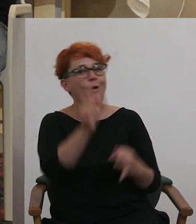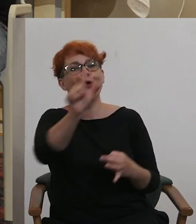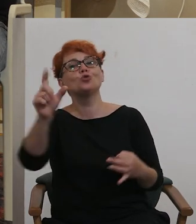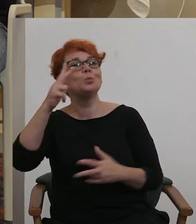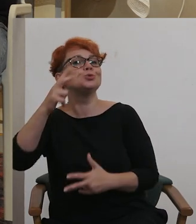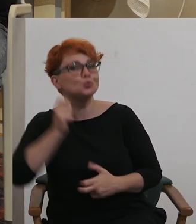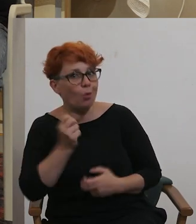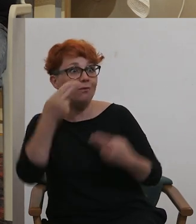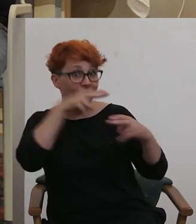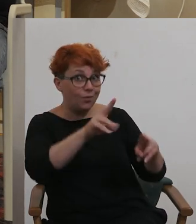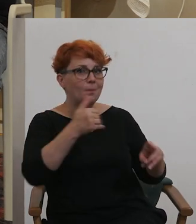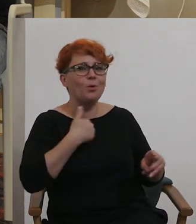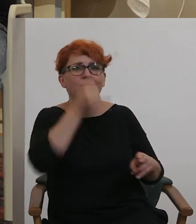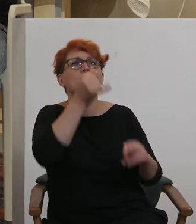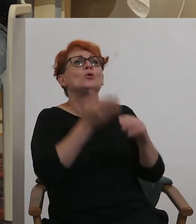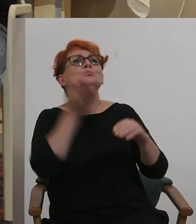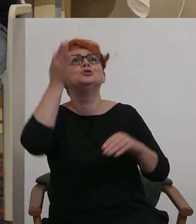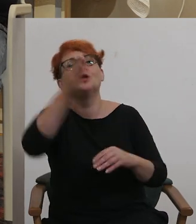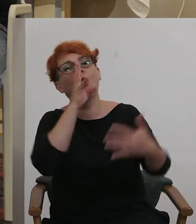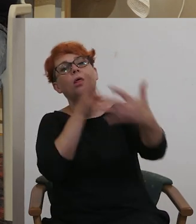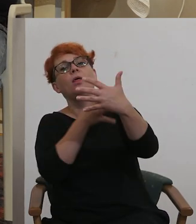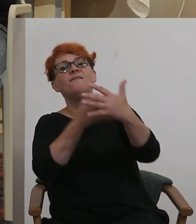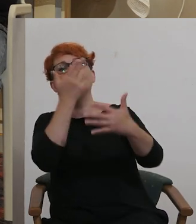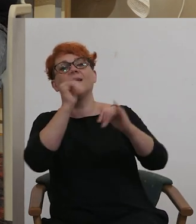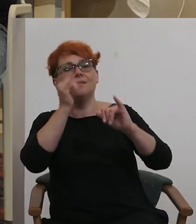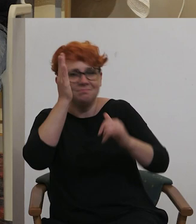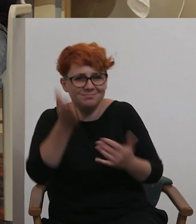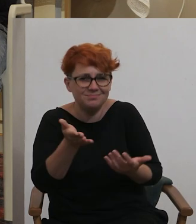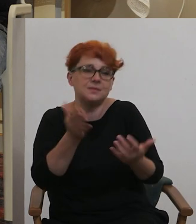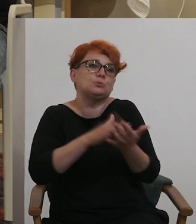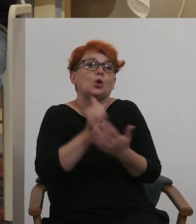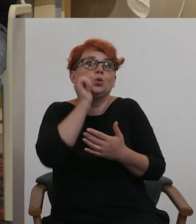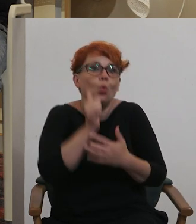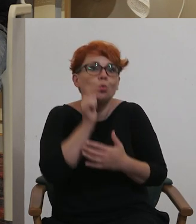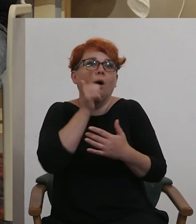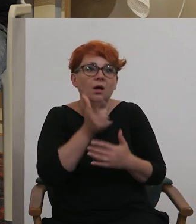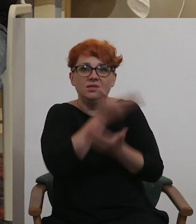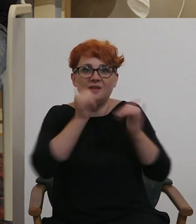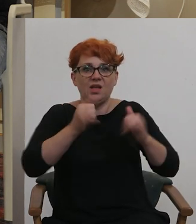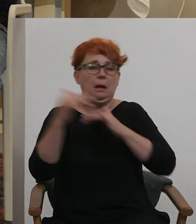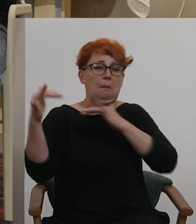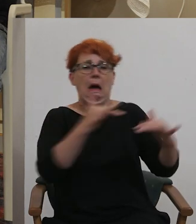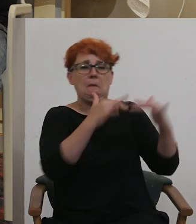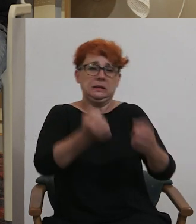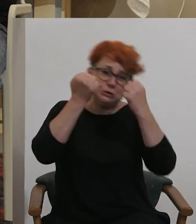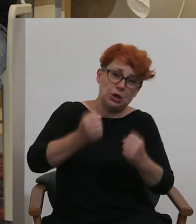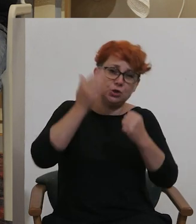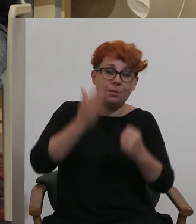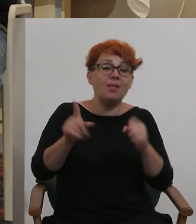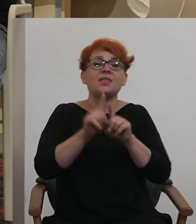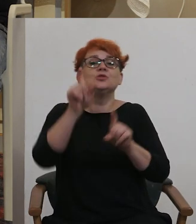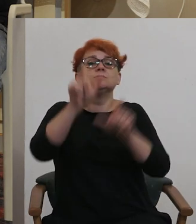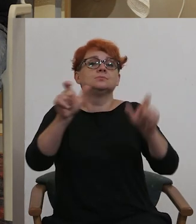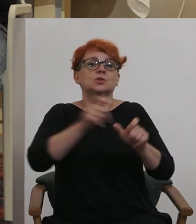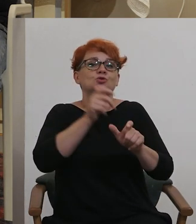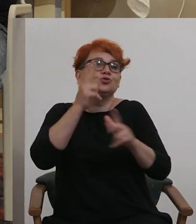przecież nie mogli przewidzieć przyszłości, czyli nie mogli wiedzieć, co się wydarzy za dzień czy dwa, jak ciężkie będą te walki, albo nie mogli się spodziewać, że